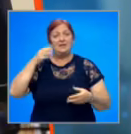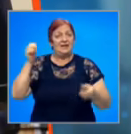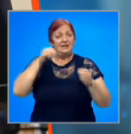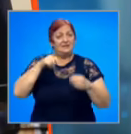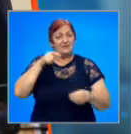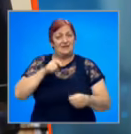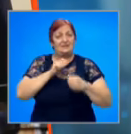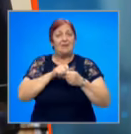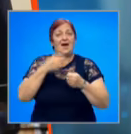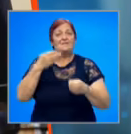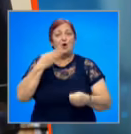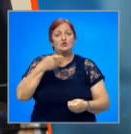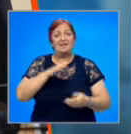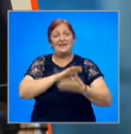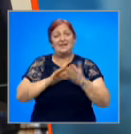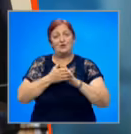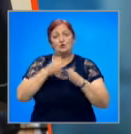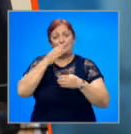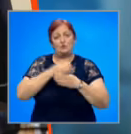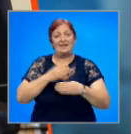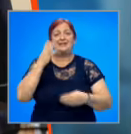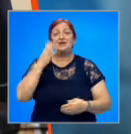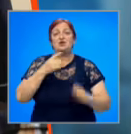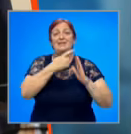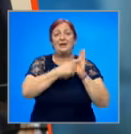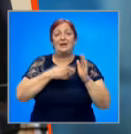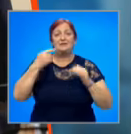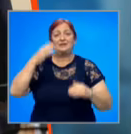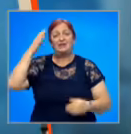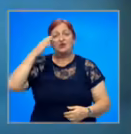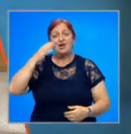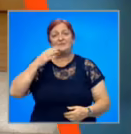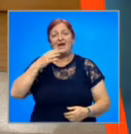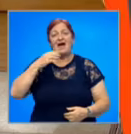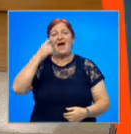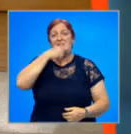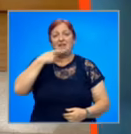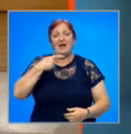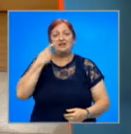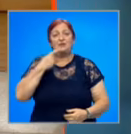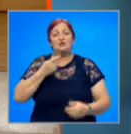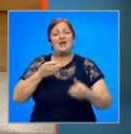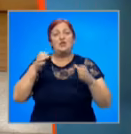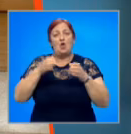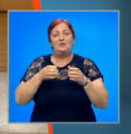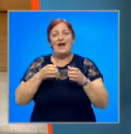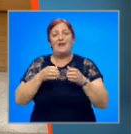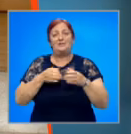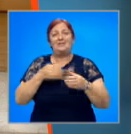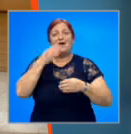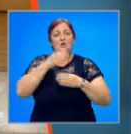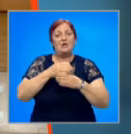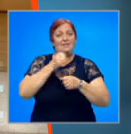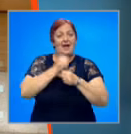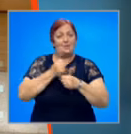Министерският съвет днес направи отчета си за свършеното през последните 4 месеца, преди държавния глава да обяви състава на новия кабинет. В последния